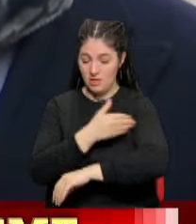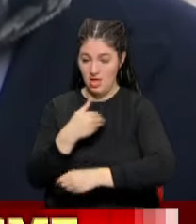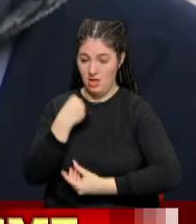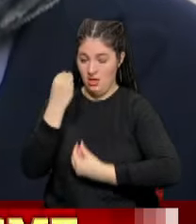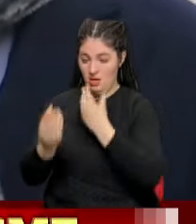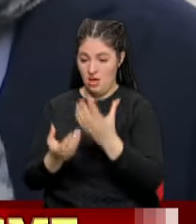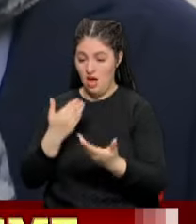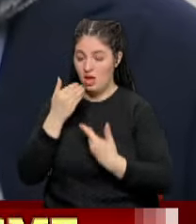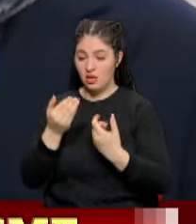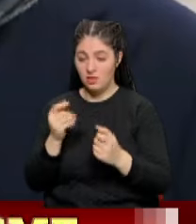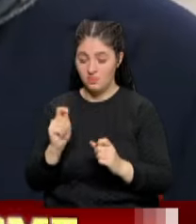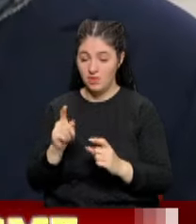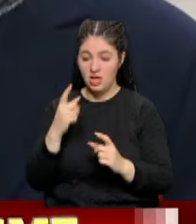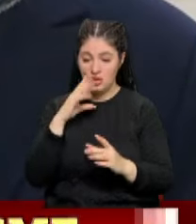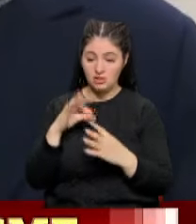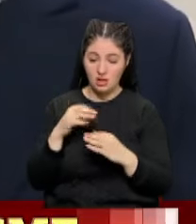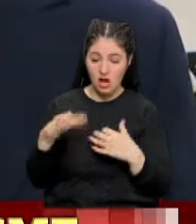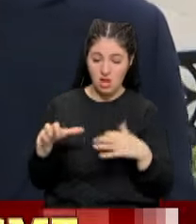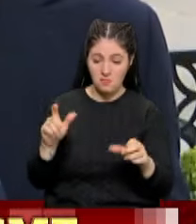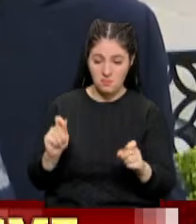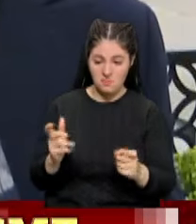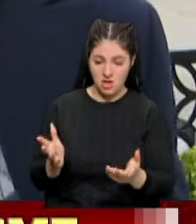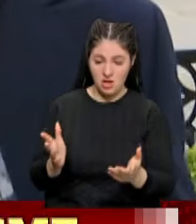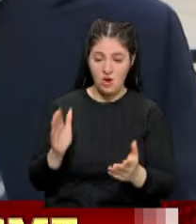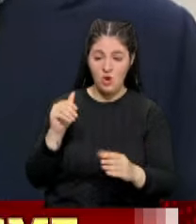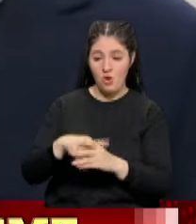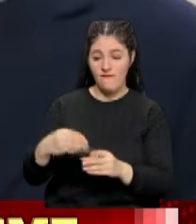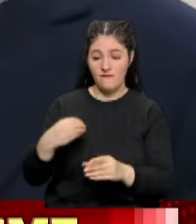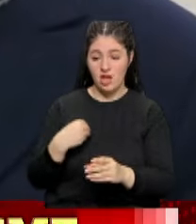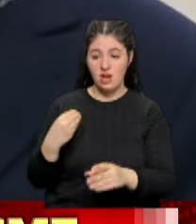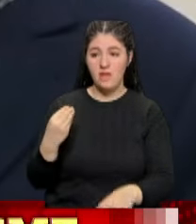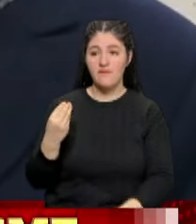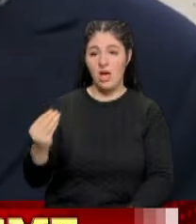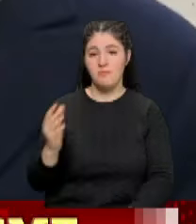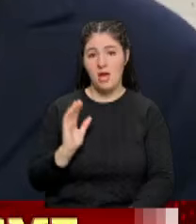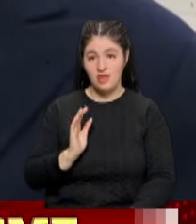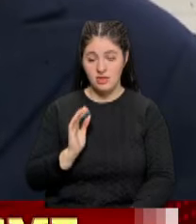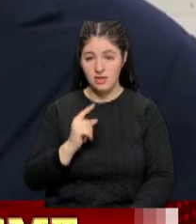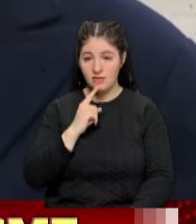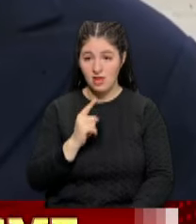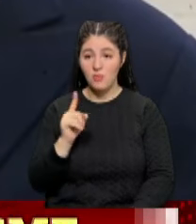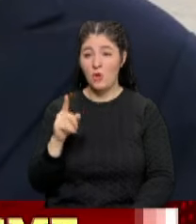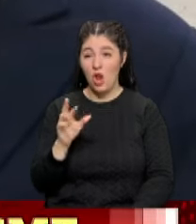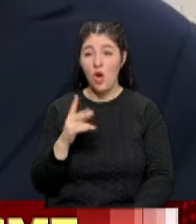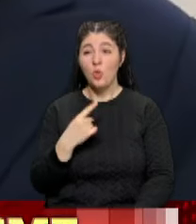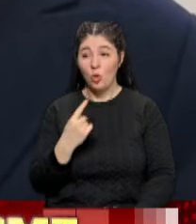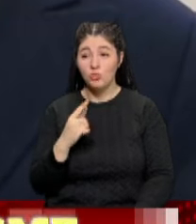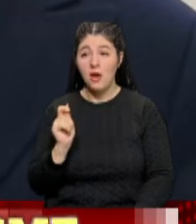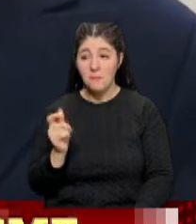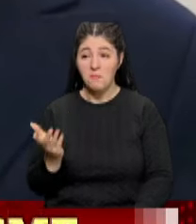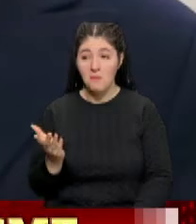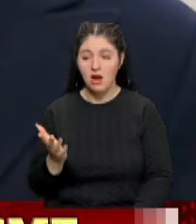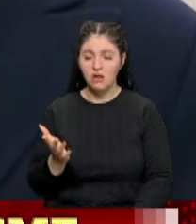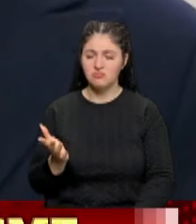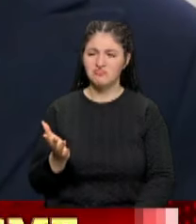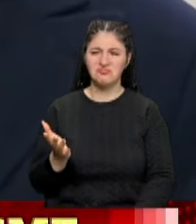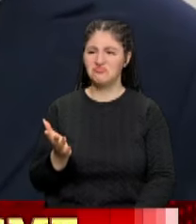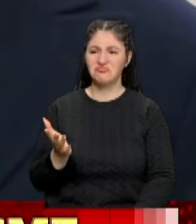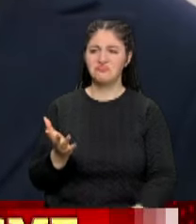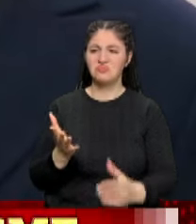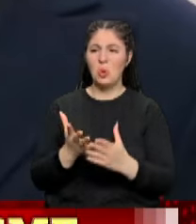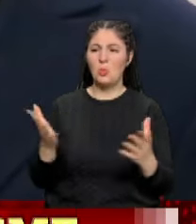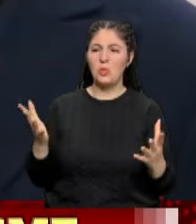tarifinde insan ayırt etmek, oy vereni vermeyeni ayırt etmek, bu dili konuşmak. Ya büyük,